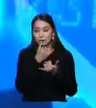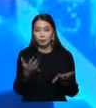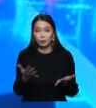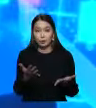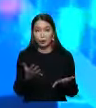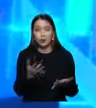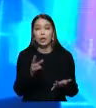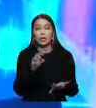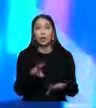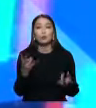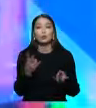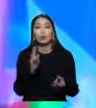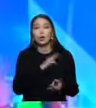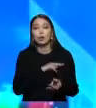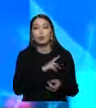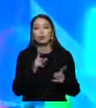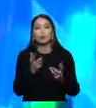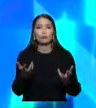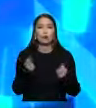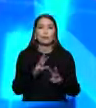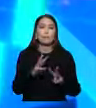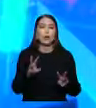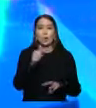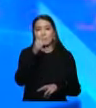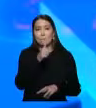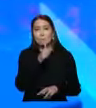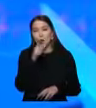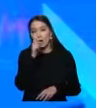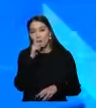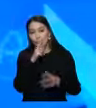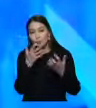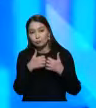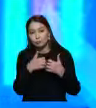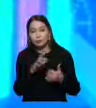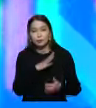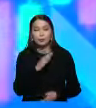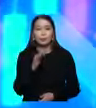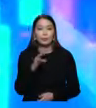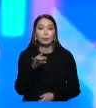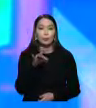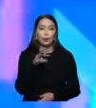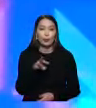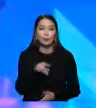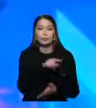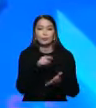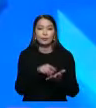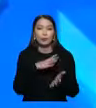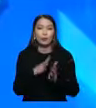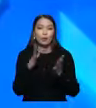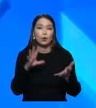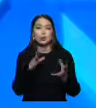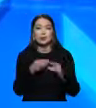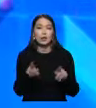Кем нужно работать, чтобы получать миллион в месяц? Любопытную статистику представили аналитики Финпром. Больше всего